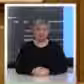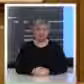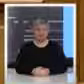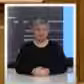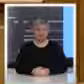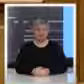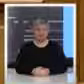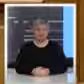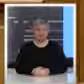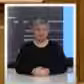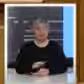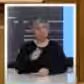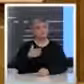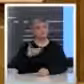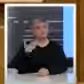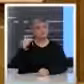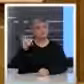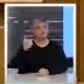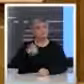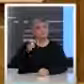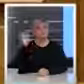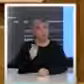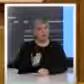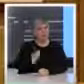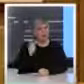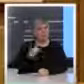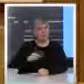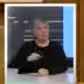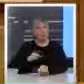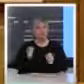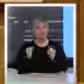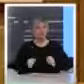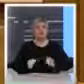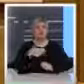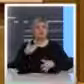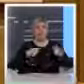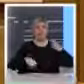Παλαιότερα, όταν ήταν στην αντιπολίτευση, παρεπονείτο που έλειπε ο Πρωθυπουργός.